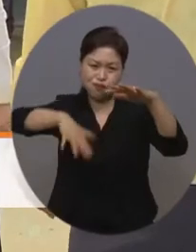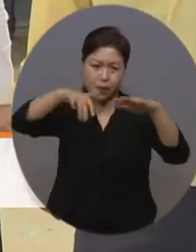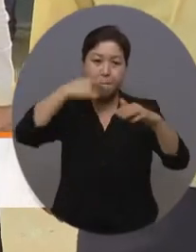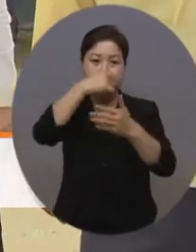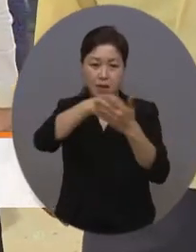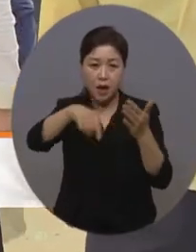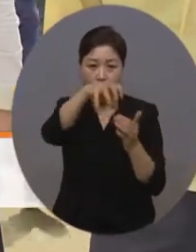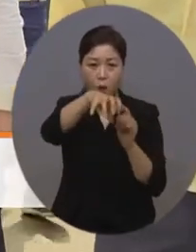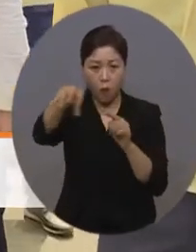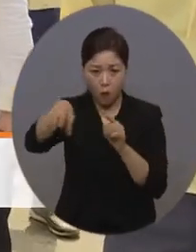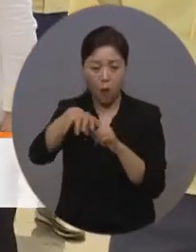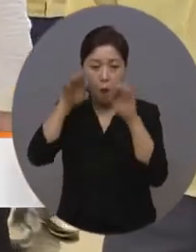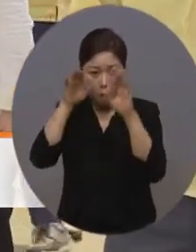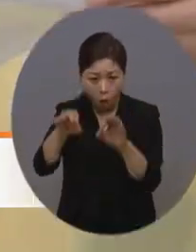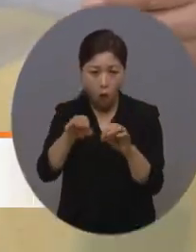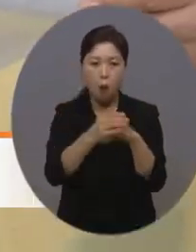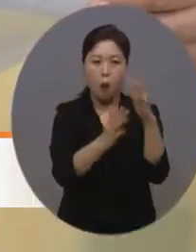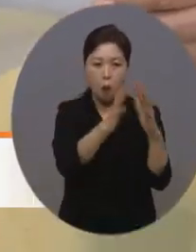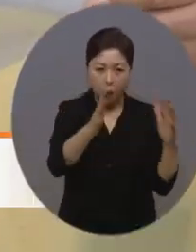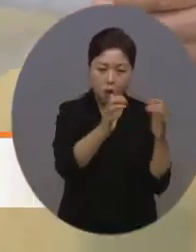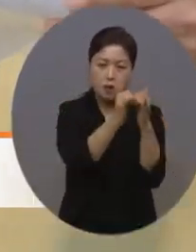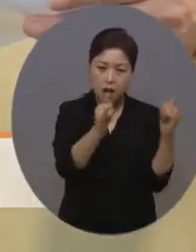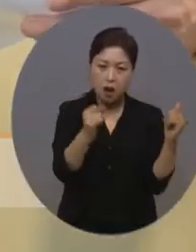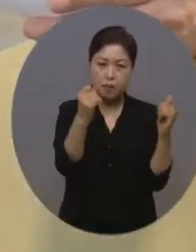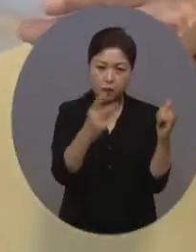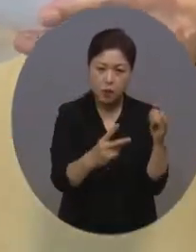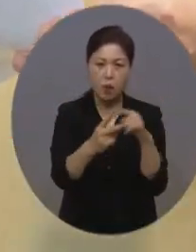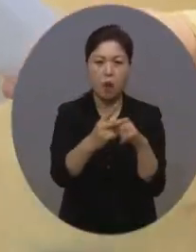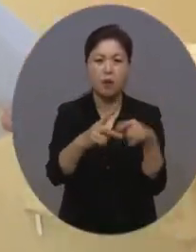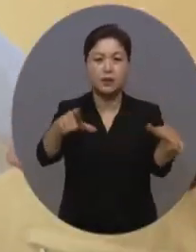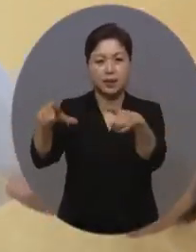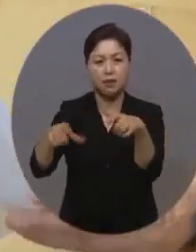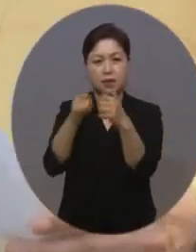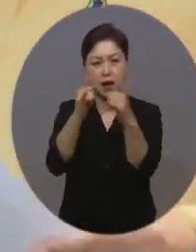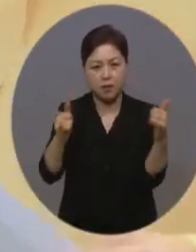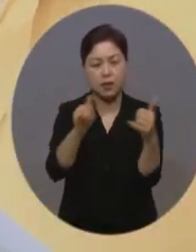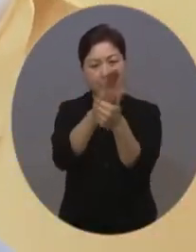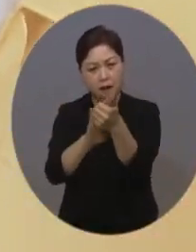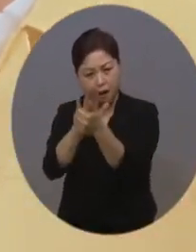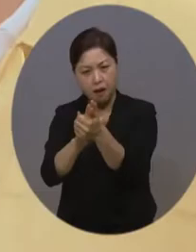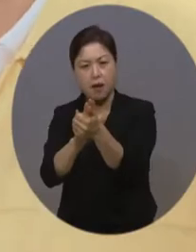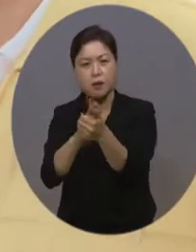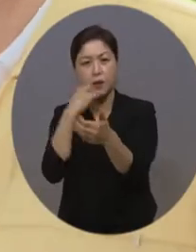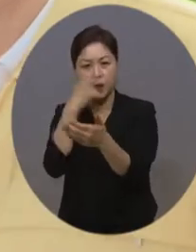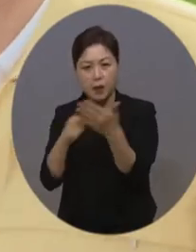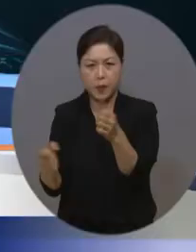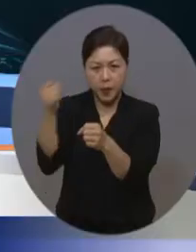피해 농가와 도민을 위로하고 피해 복구 자원 봉사자를 격려했습니다.